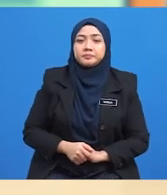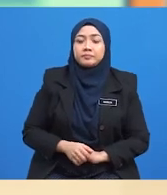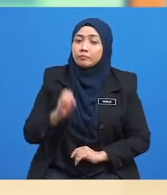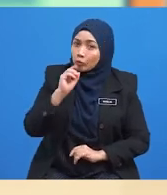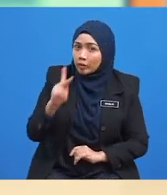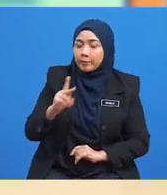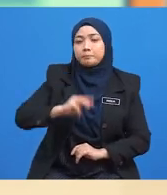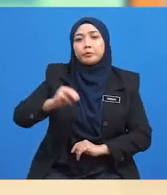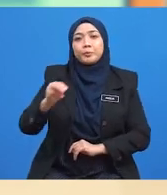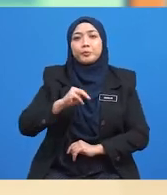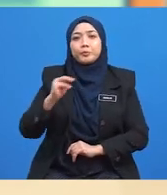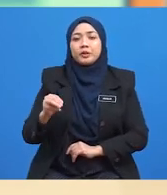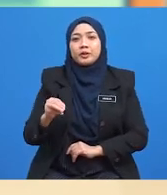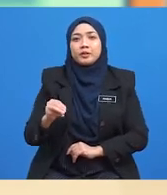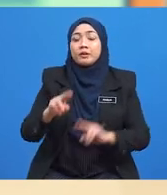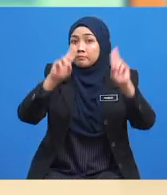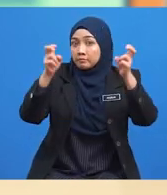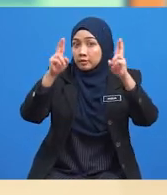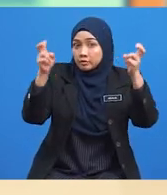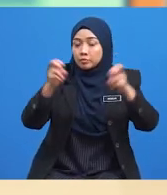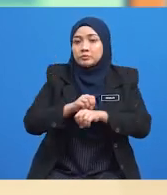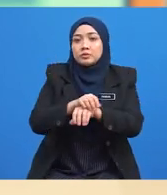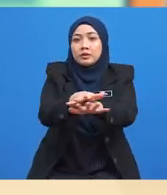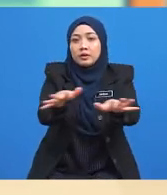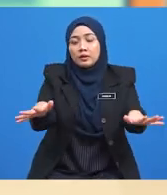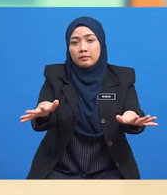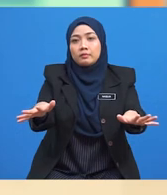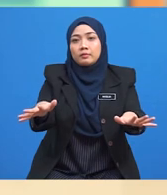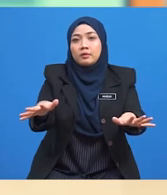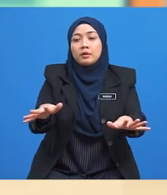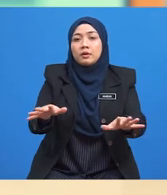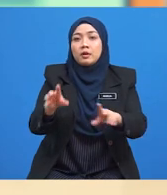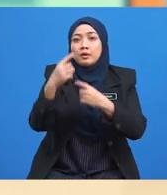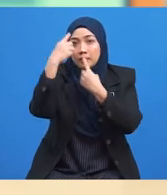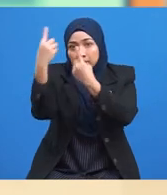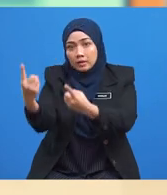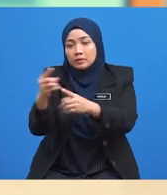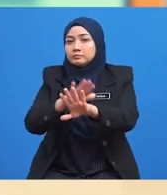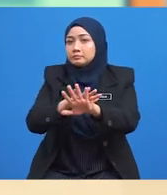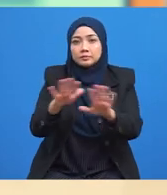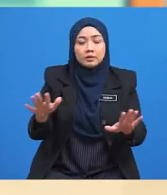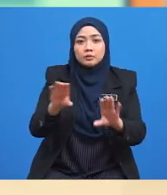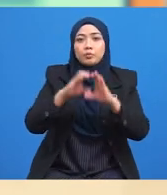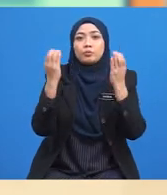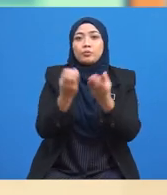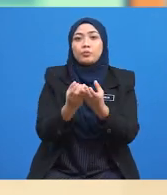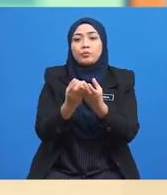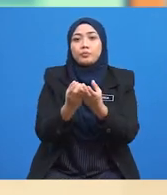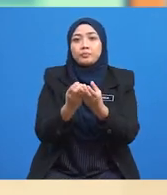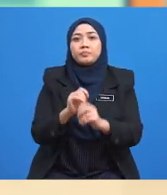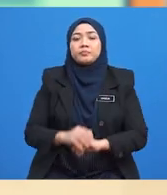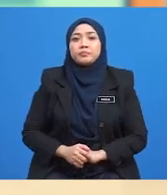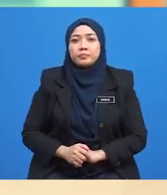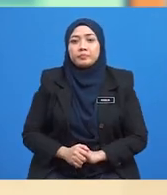Baiklah murid-murid, bab sukatan serakan data tak terkumpul ini akan kita teruskan lagi pada sesi